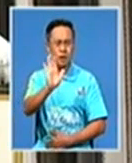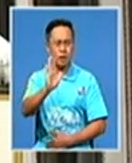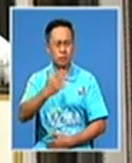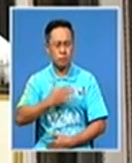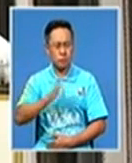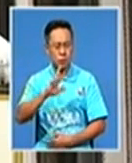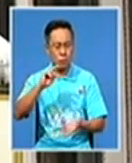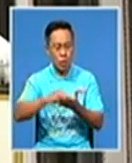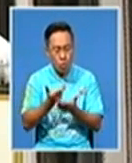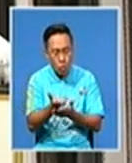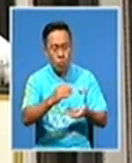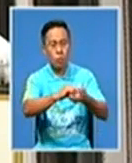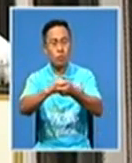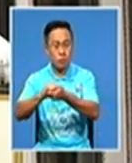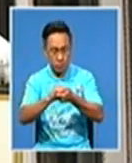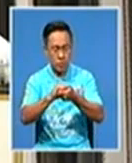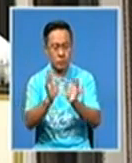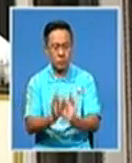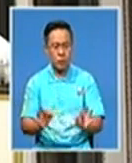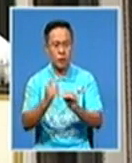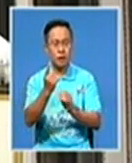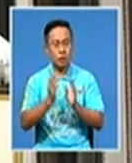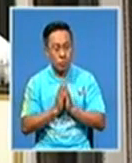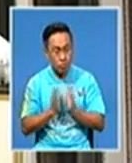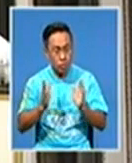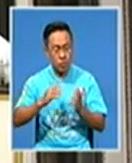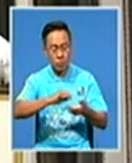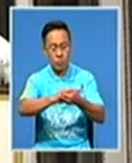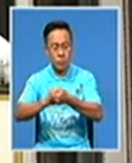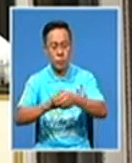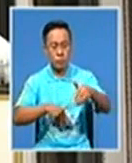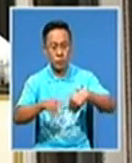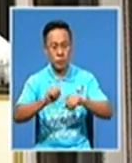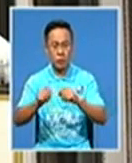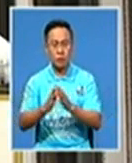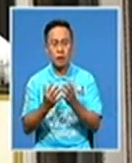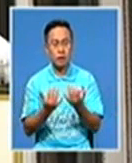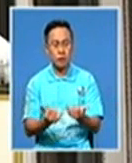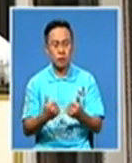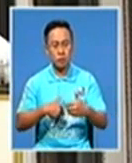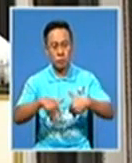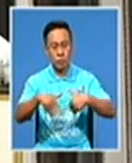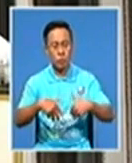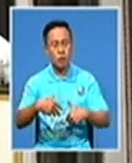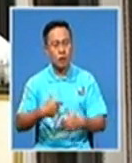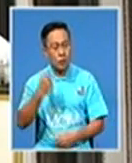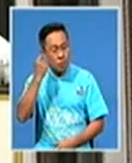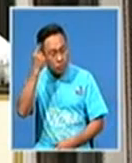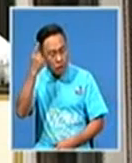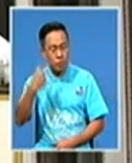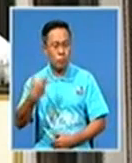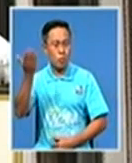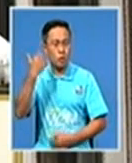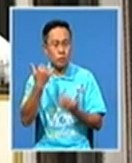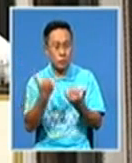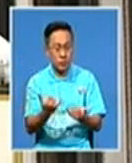องการใช้อำนาจต้องการความร่วมมือนะครับดีที่สุดขอขอบคุณอีกครั้งนะครับในความร่วมมือแล้วก็สิ่งที่พี่น้องพ่อแม่พี่น้องเข้าใจที่ผ่านม